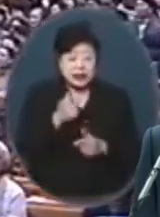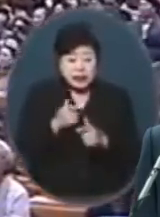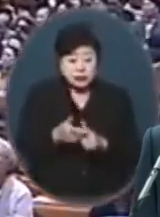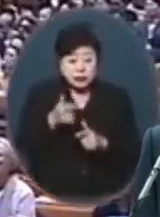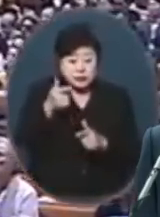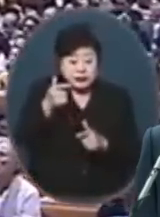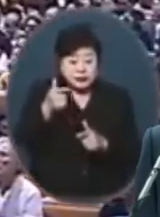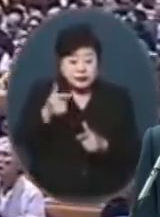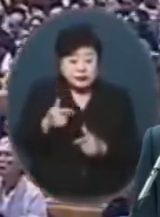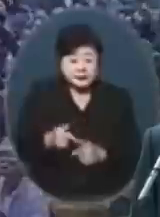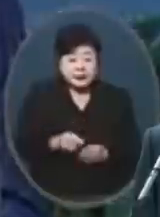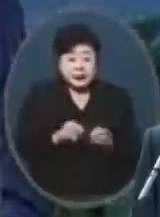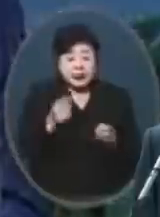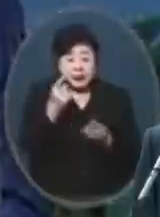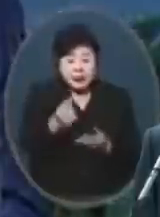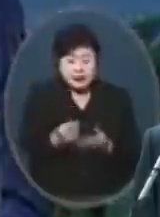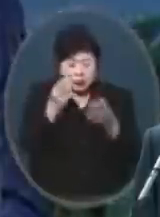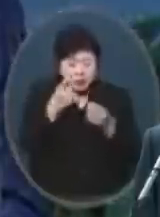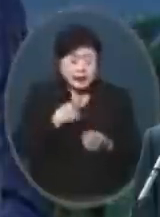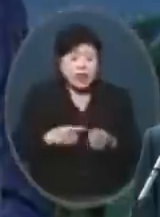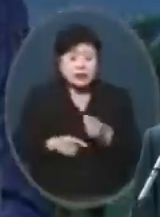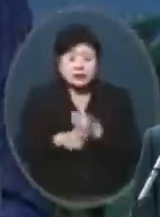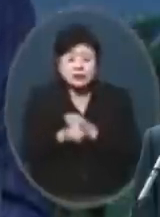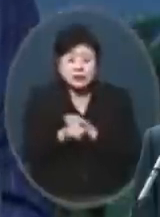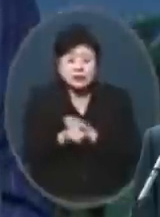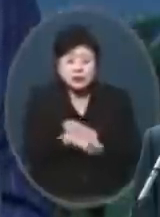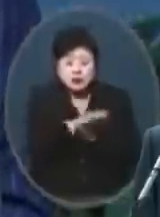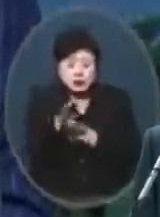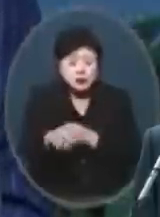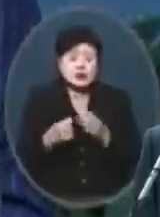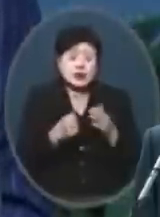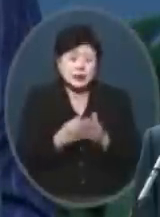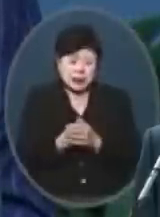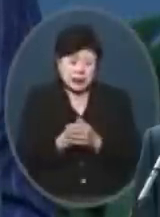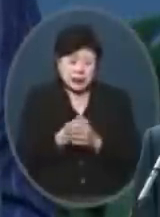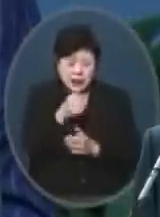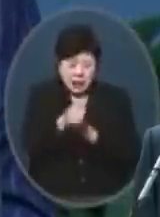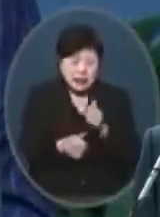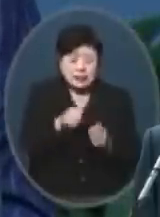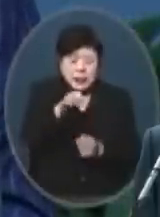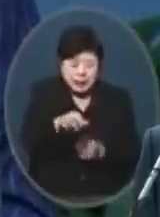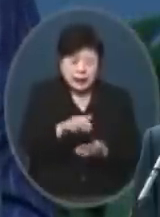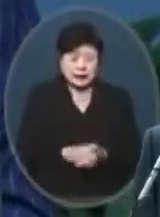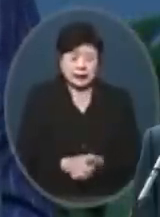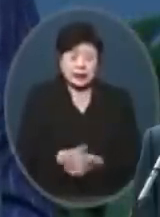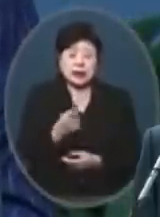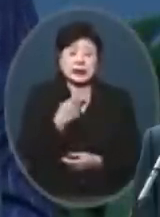예수님이 이 땅에 와서 고난당한 것은 우리 때문에 하나님